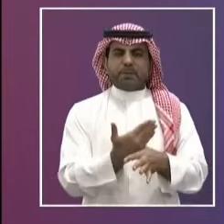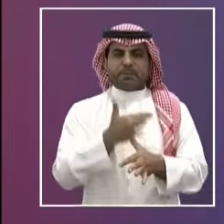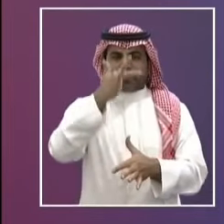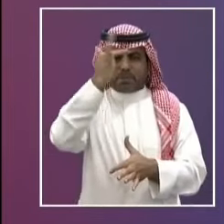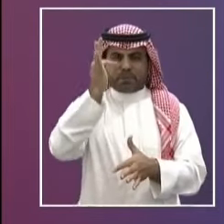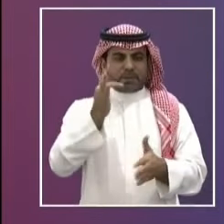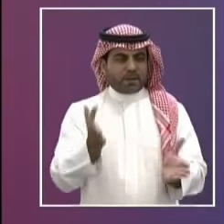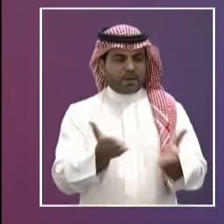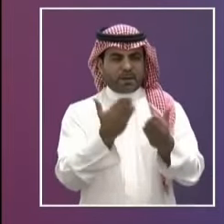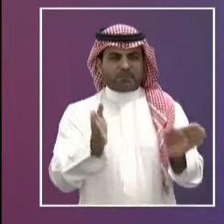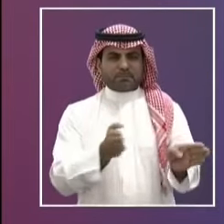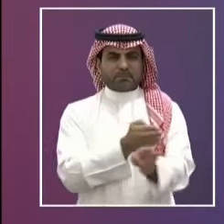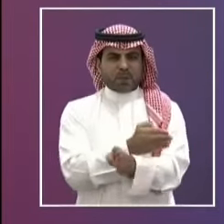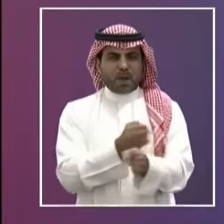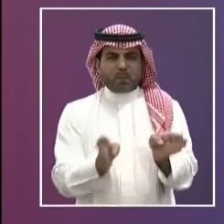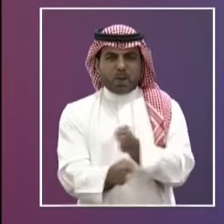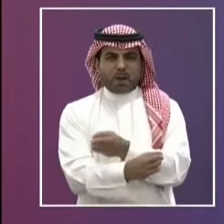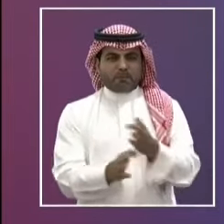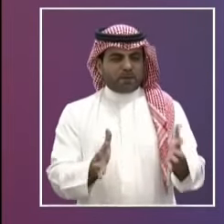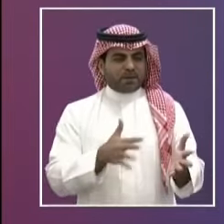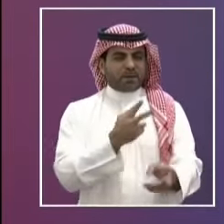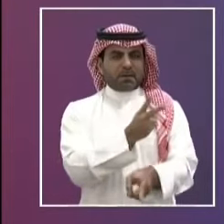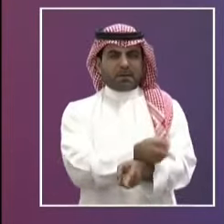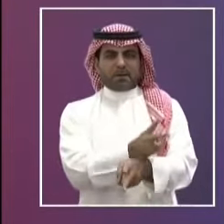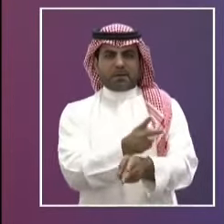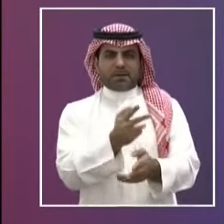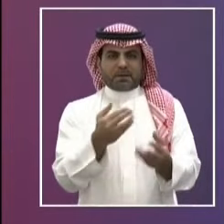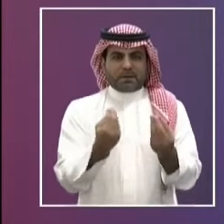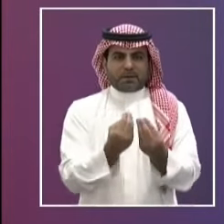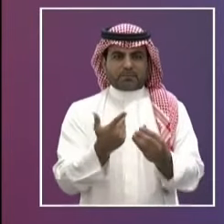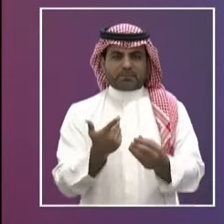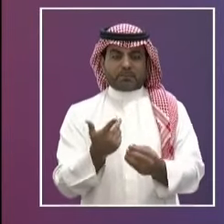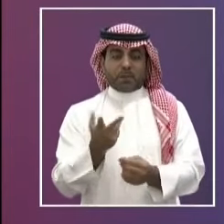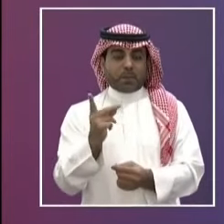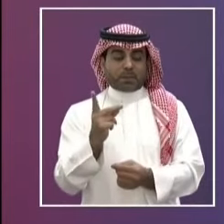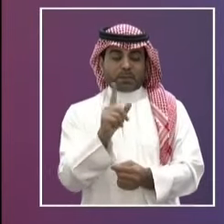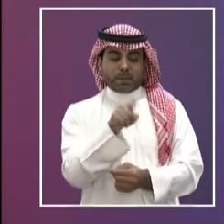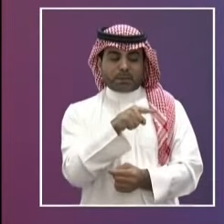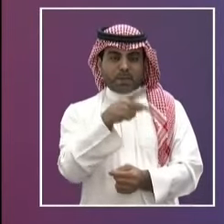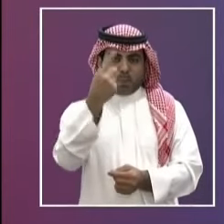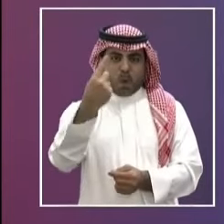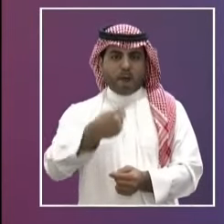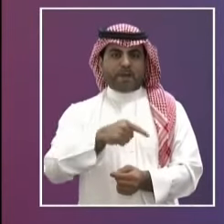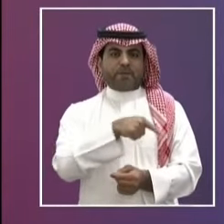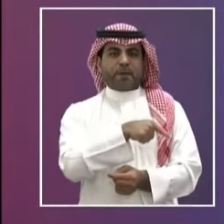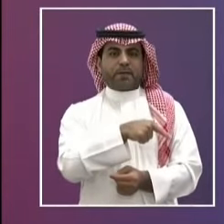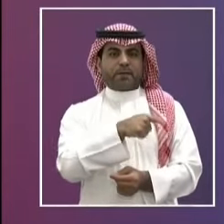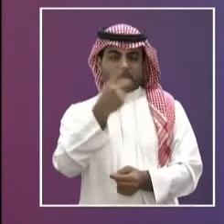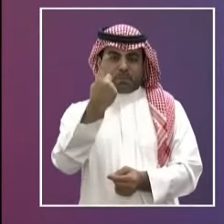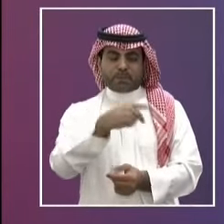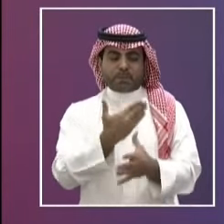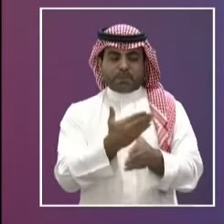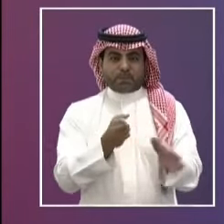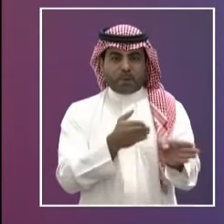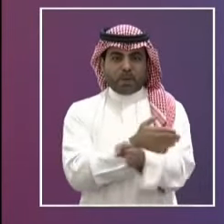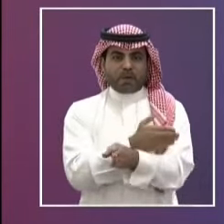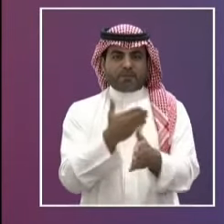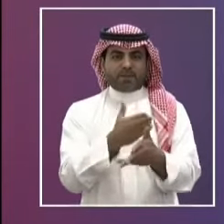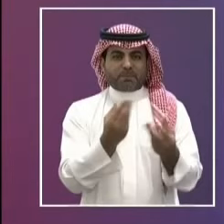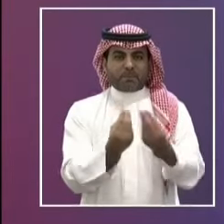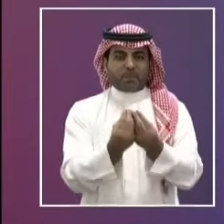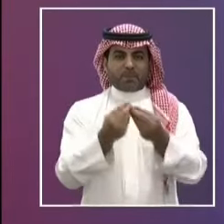هذه التصرفات السلبية السيئة، بل محاسبة من يصرون عليها، لأن لا توجد أبدا